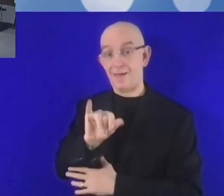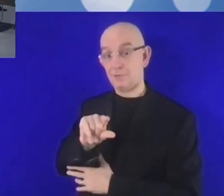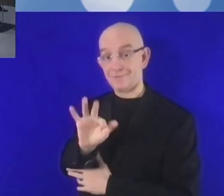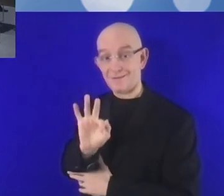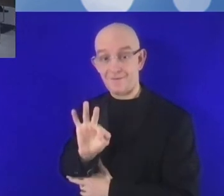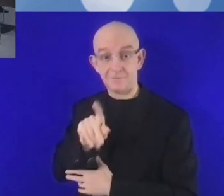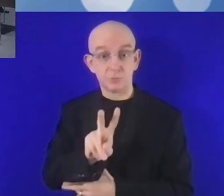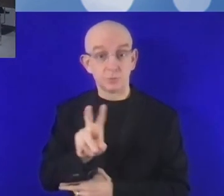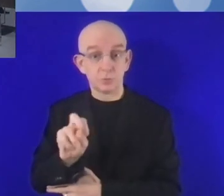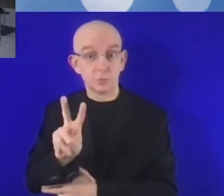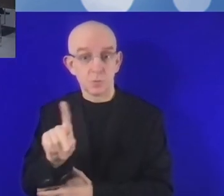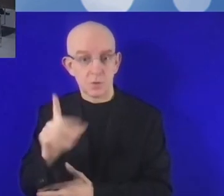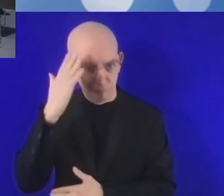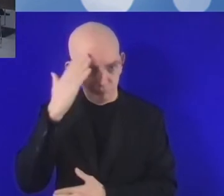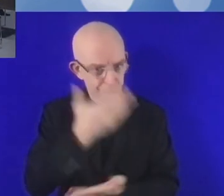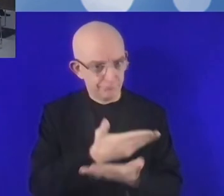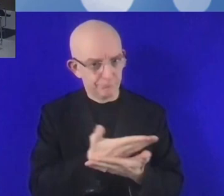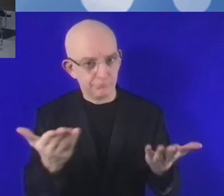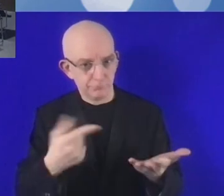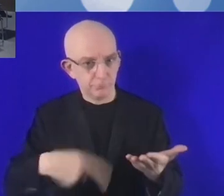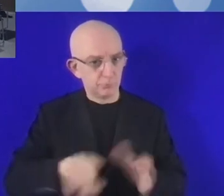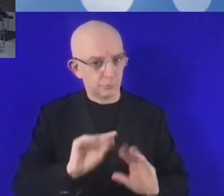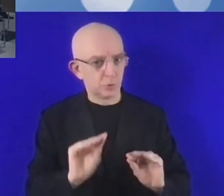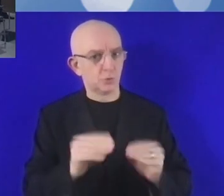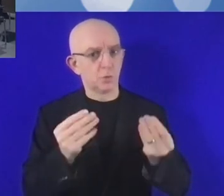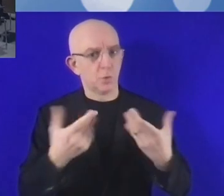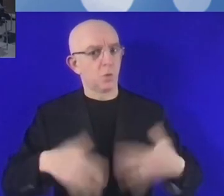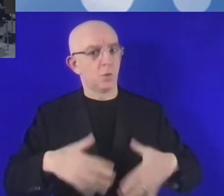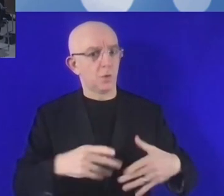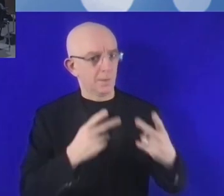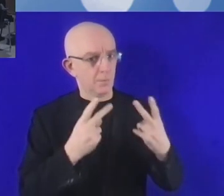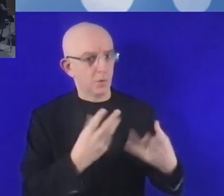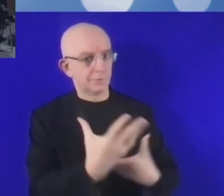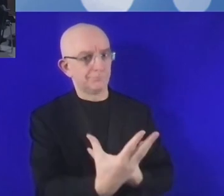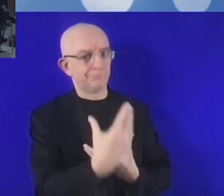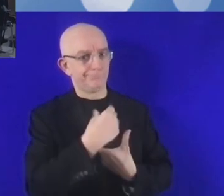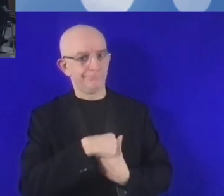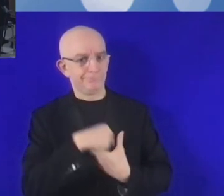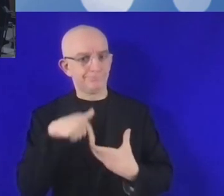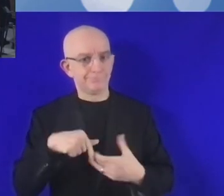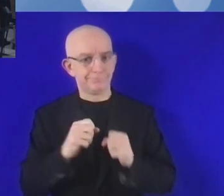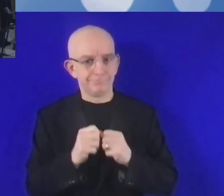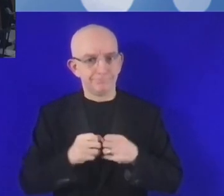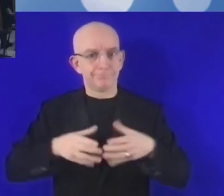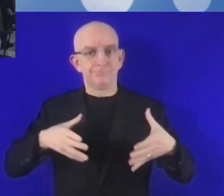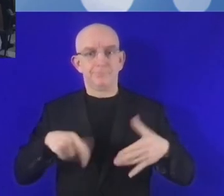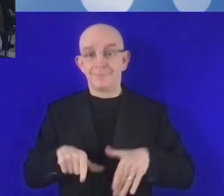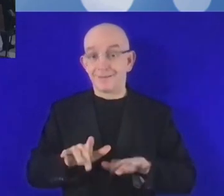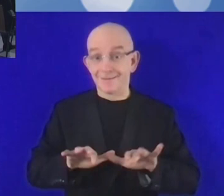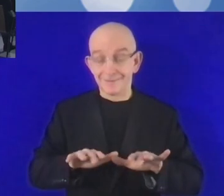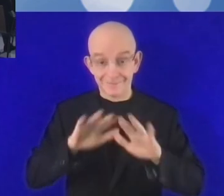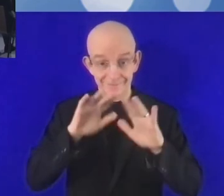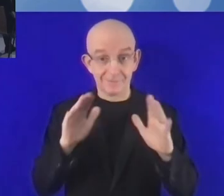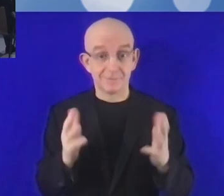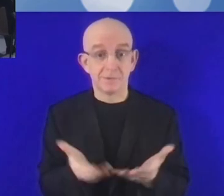именно молодые пользователи интернета играют очень большую роль в развитии интернета, потому что будущее